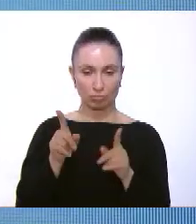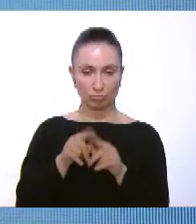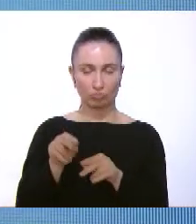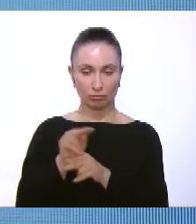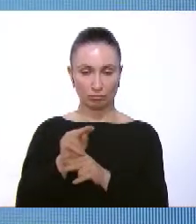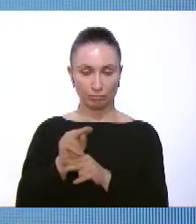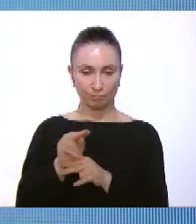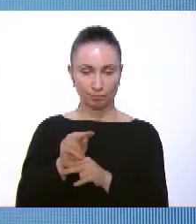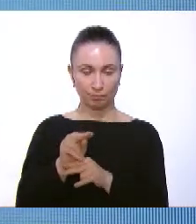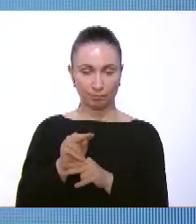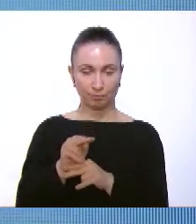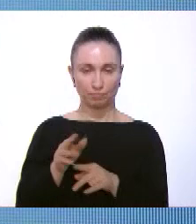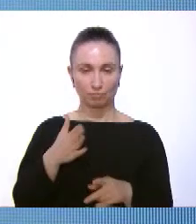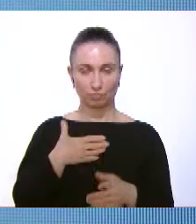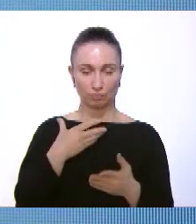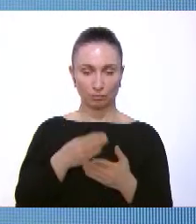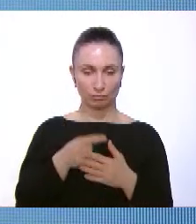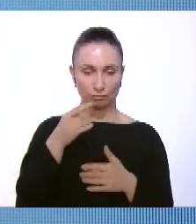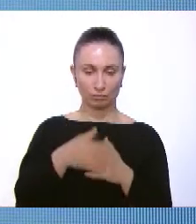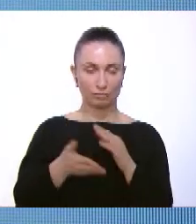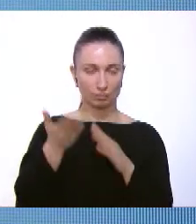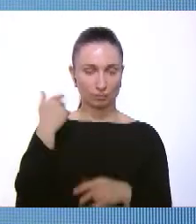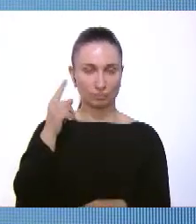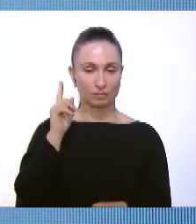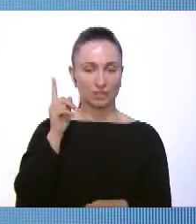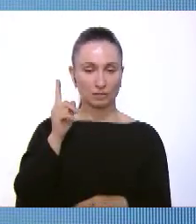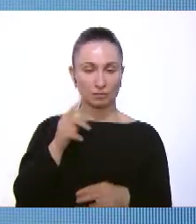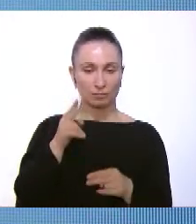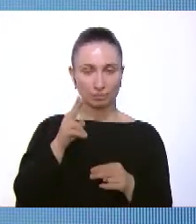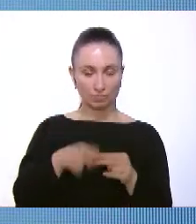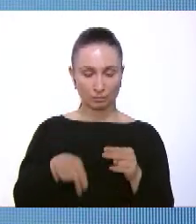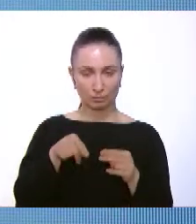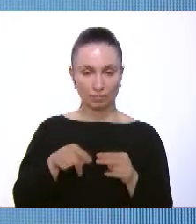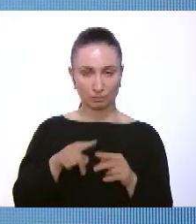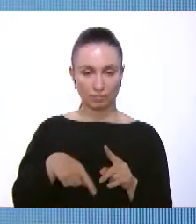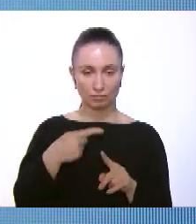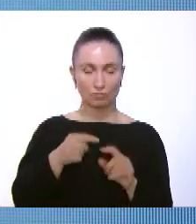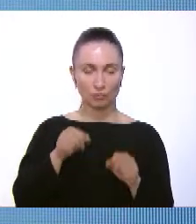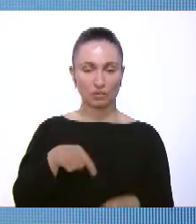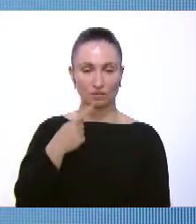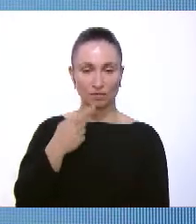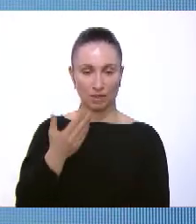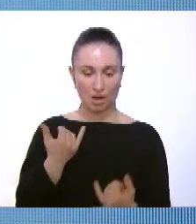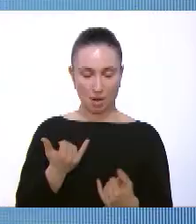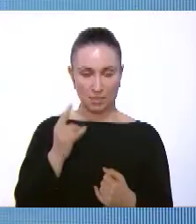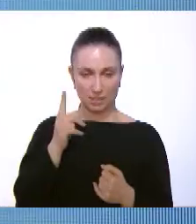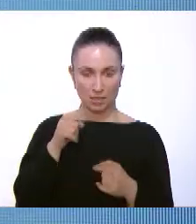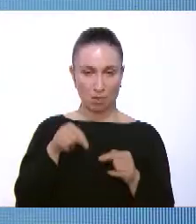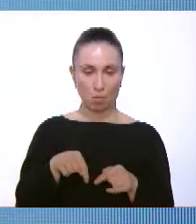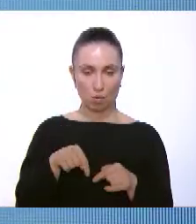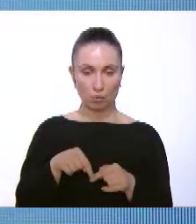ჩვენს ცენტრში წინა საუკუნის დასასრულს და შემიძლია ვთქვა ამ